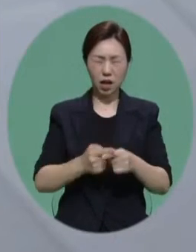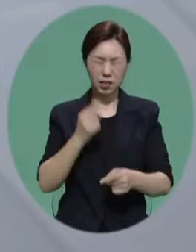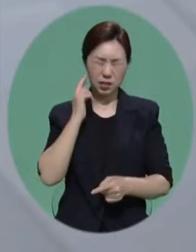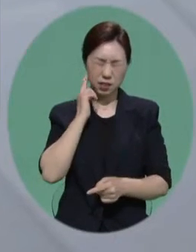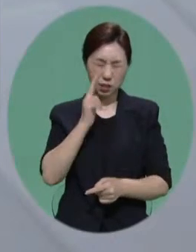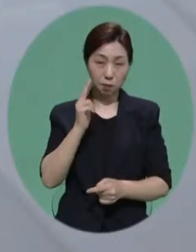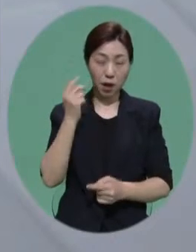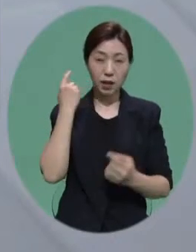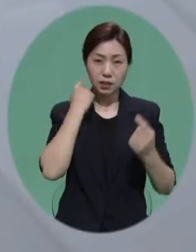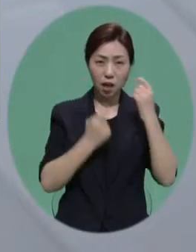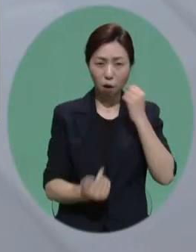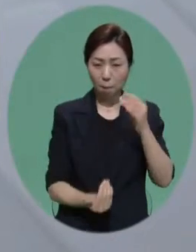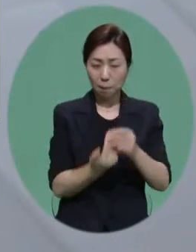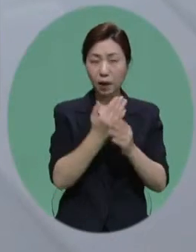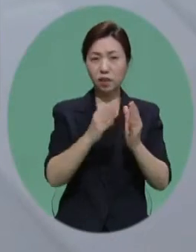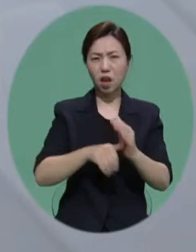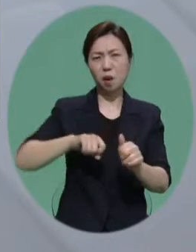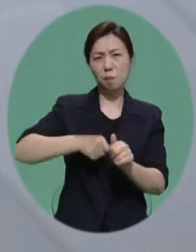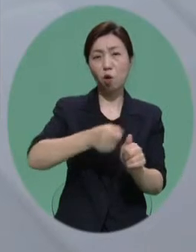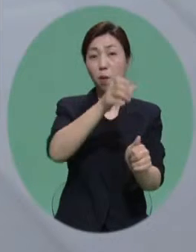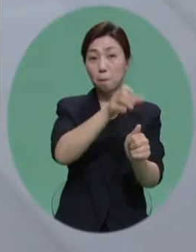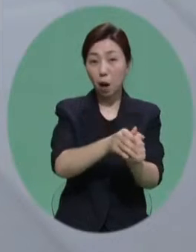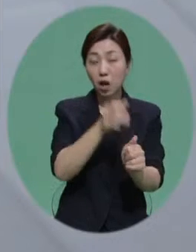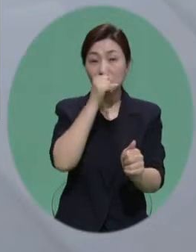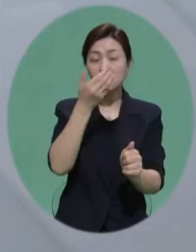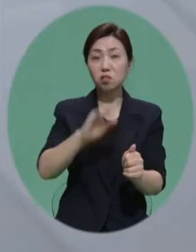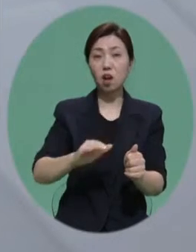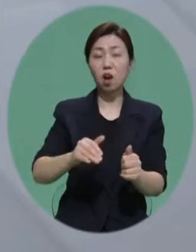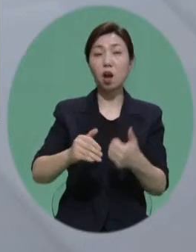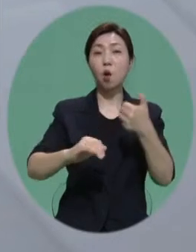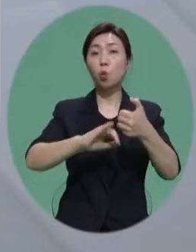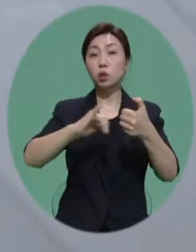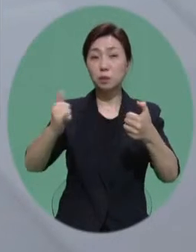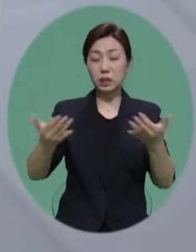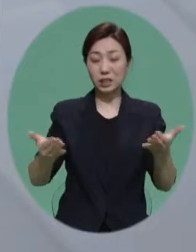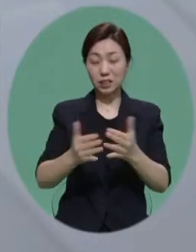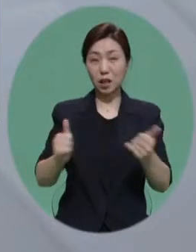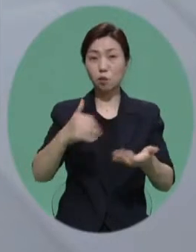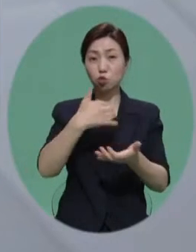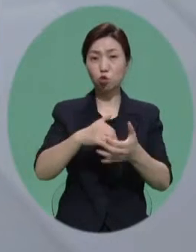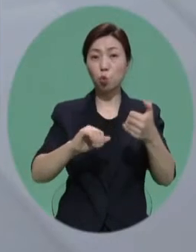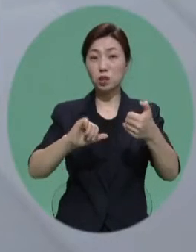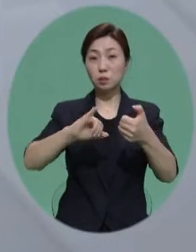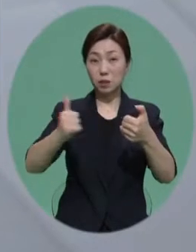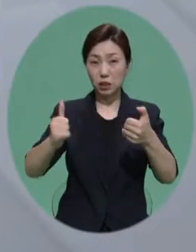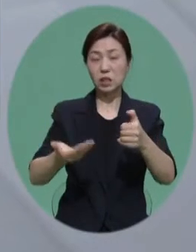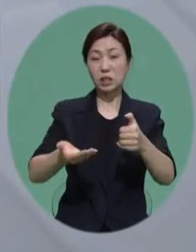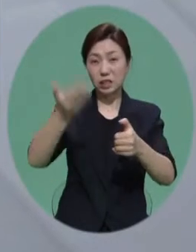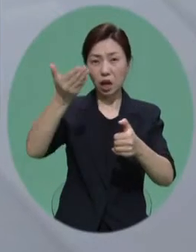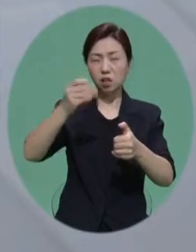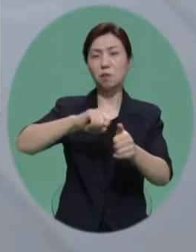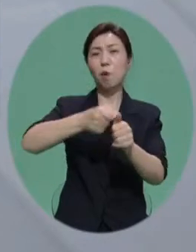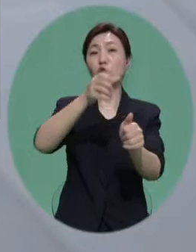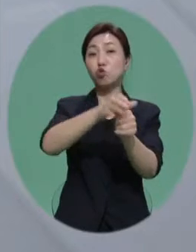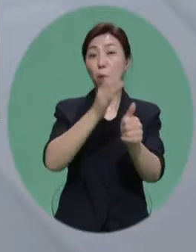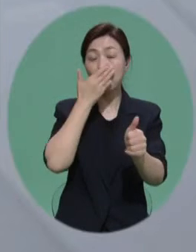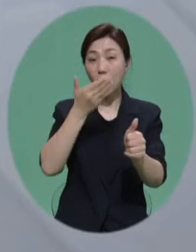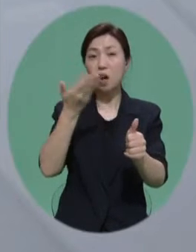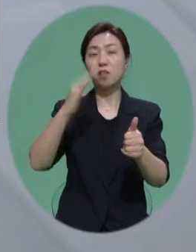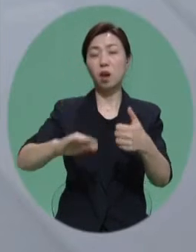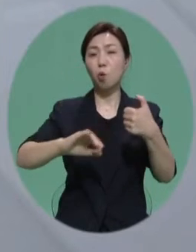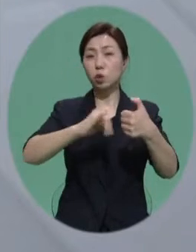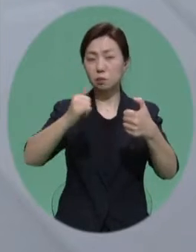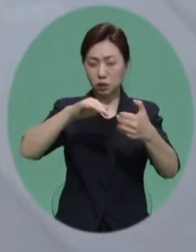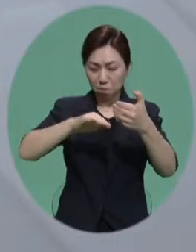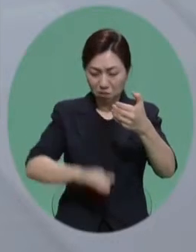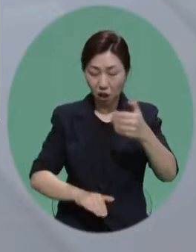그런데 이제 50일 2만원 위에 되고 5 이미 많은 지금 이제 집에 됐단 말이에요 근데 대기업이나